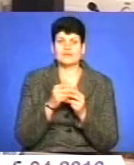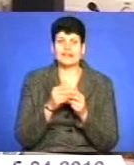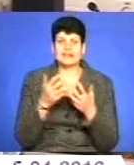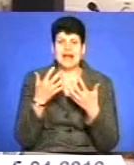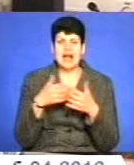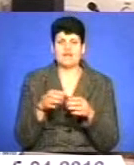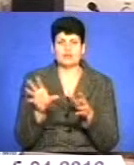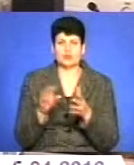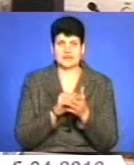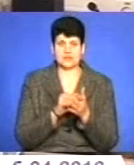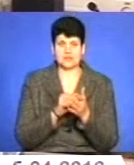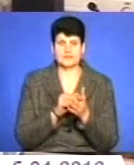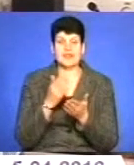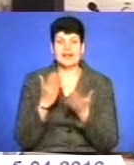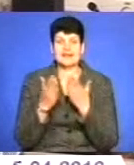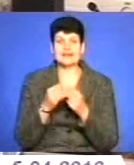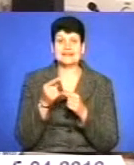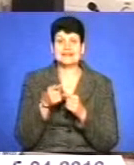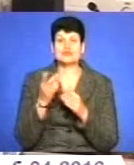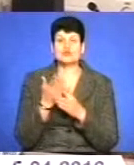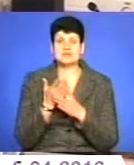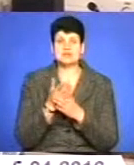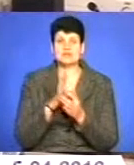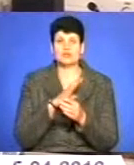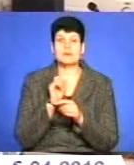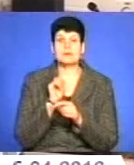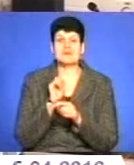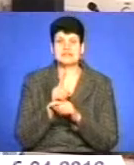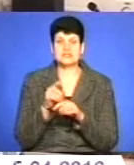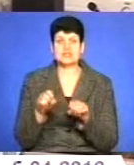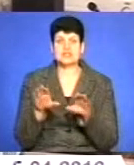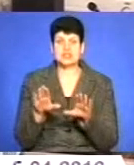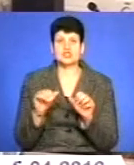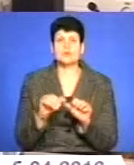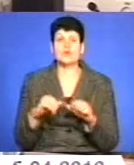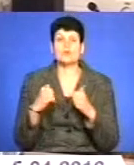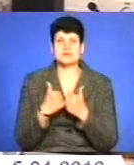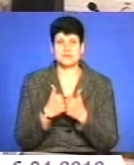автоматично. Але ті субсидії, які були призначені за рішенням комісії,